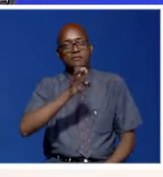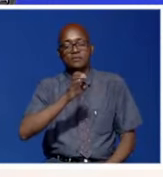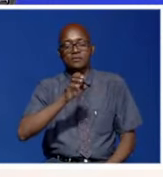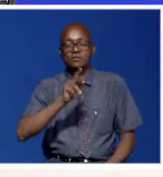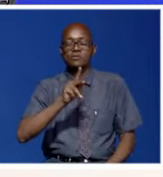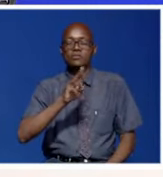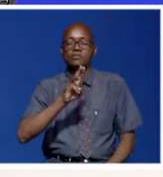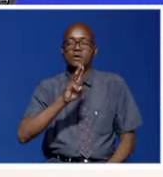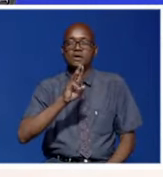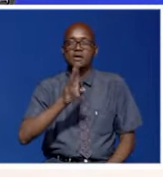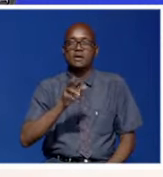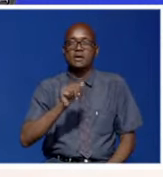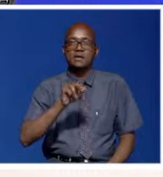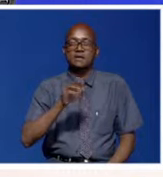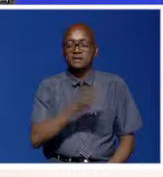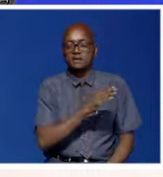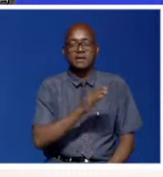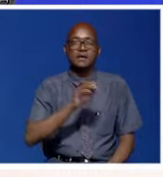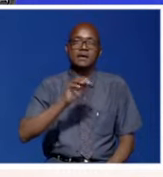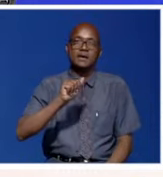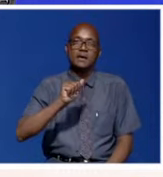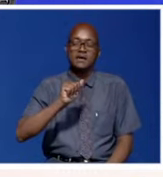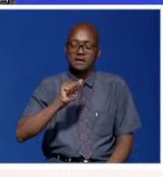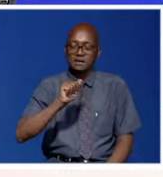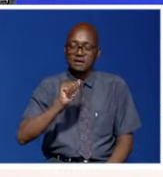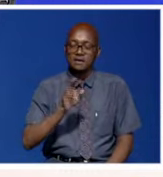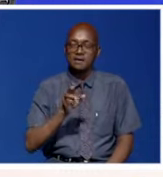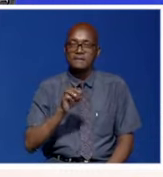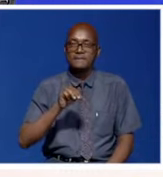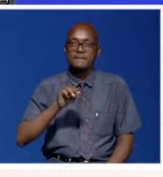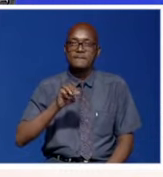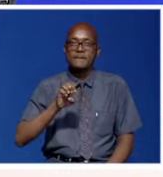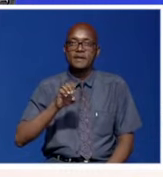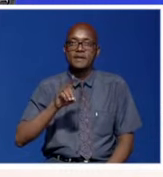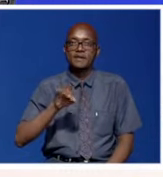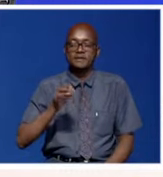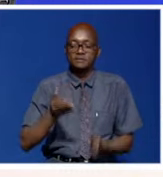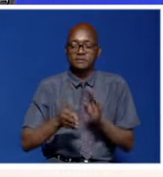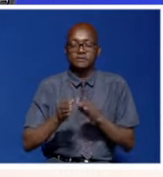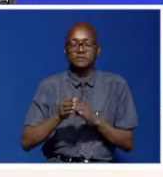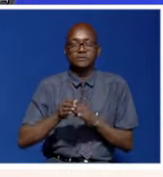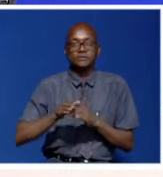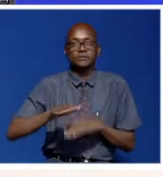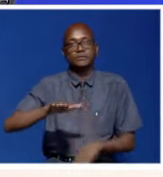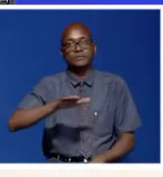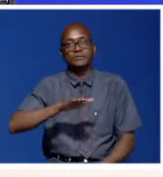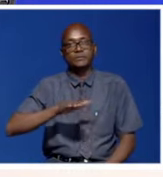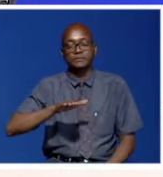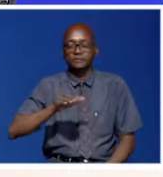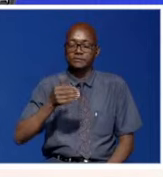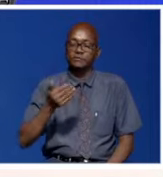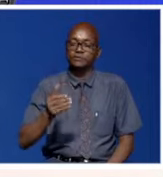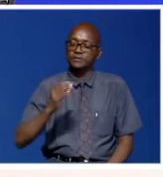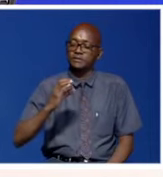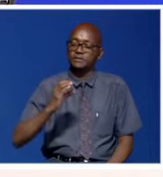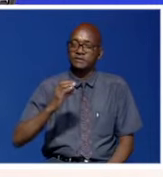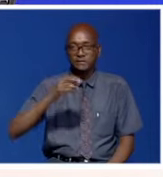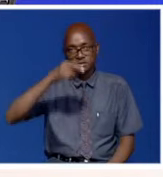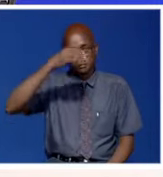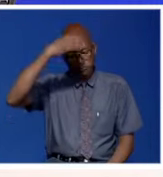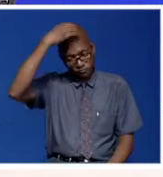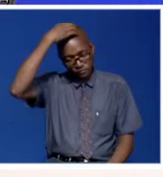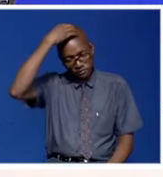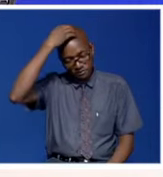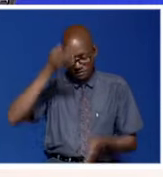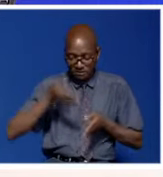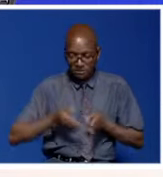Kwahani Ahmed Yahya Abdul Wakil aliyezikwa kijijini kwao Muyuni C, mkoa wa Kusini Unguja. Mbunge huyo